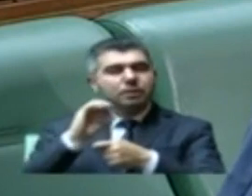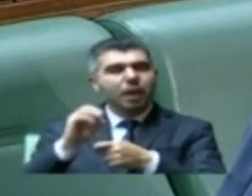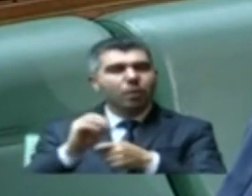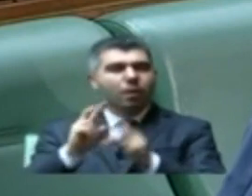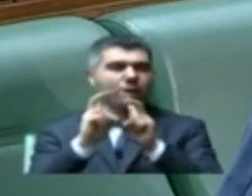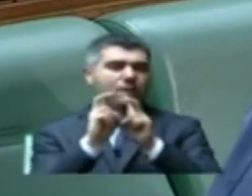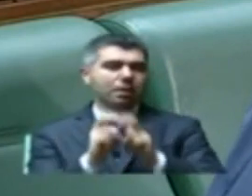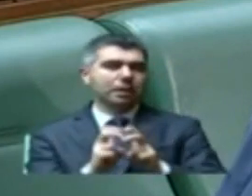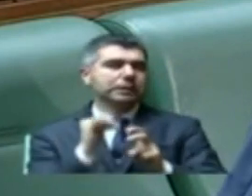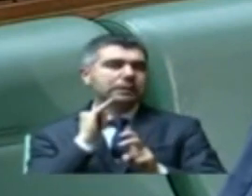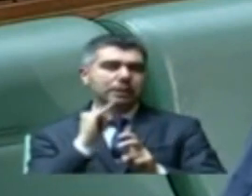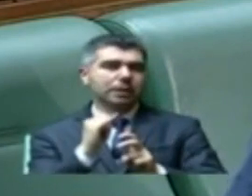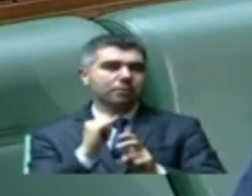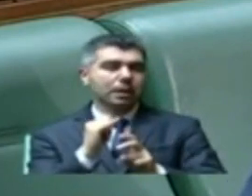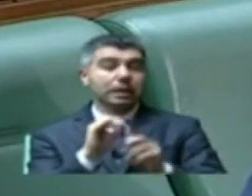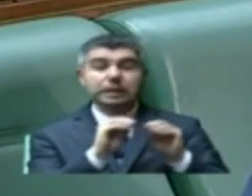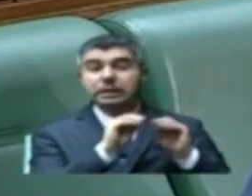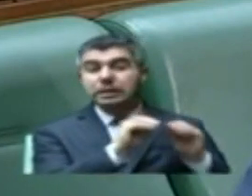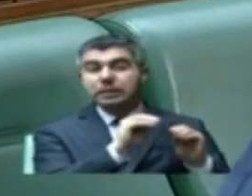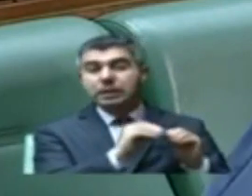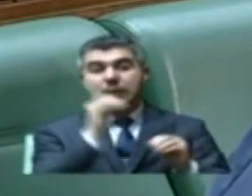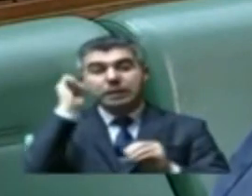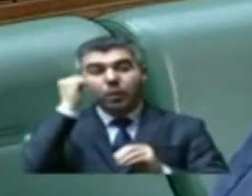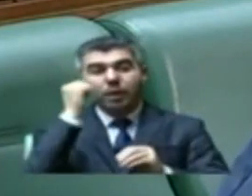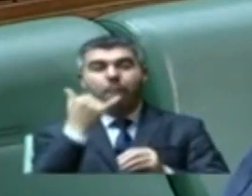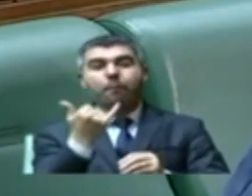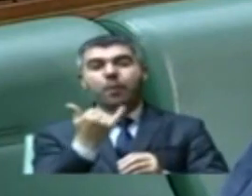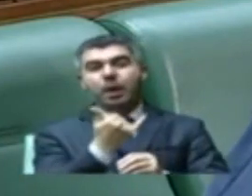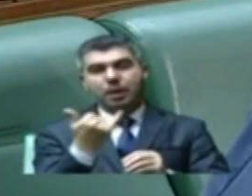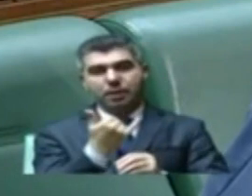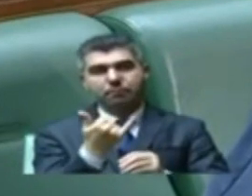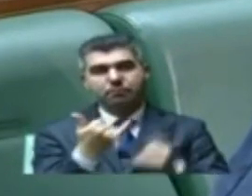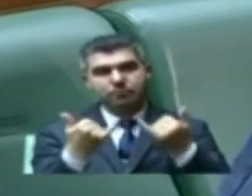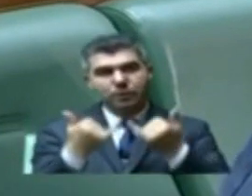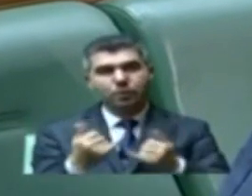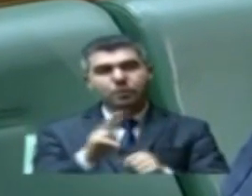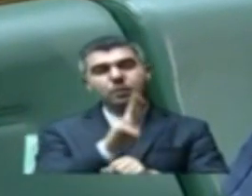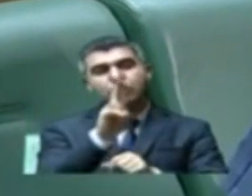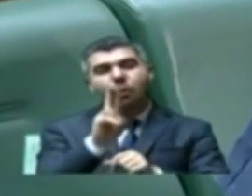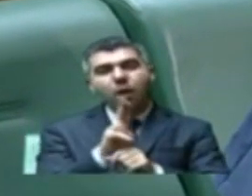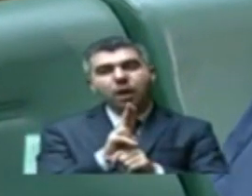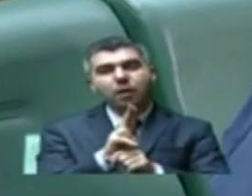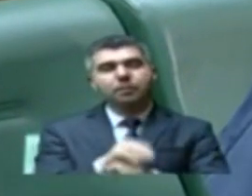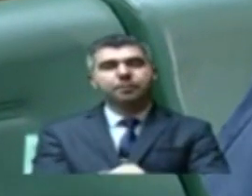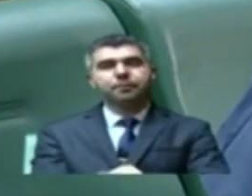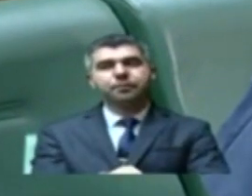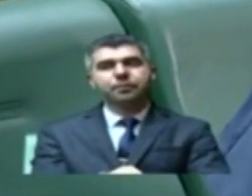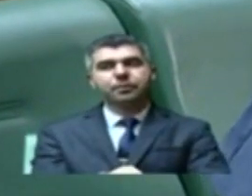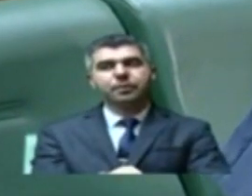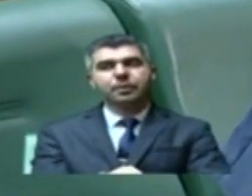ديال التكوين اللي خاصهم. لذا نسائلكم السيد الوزير، ما هي